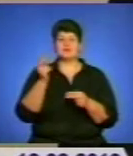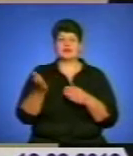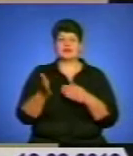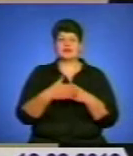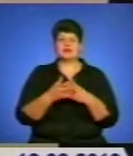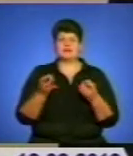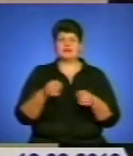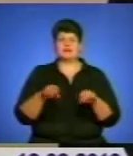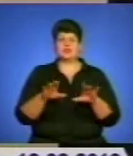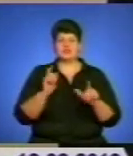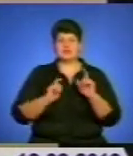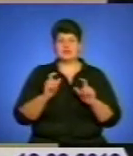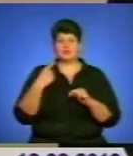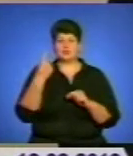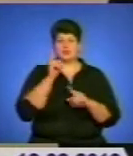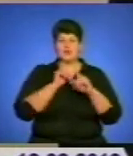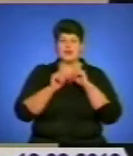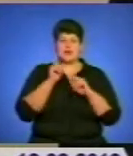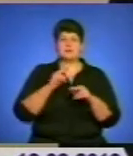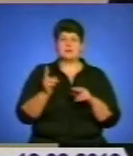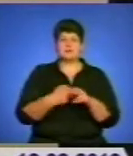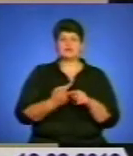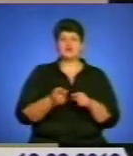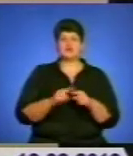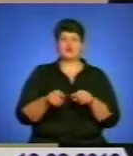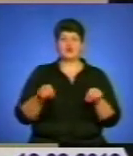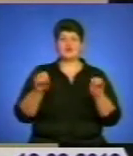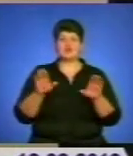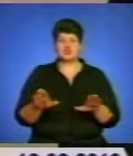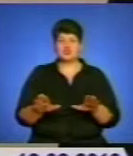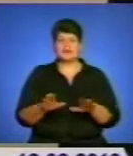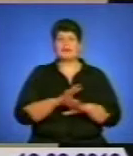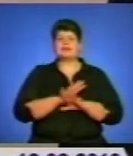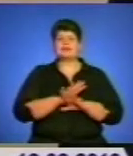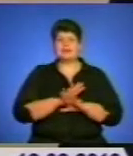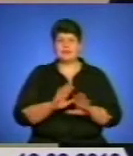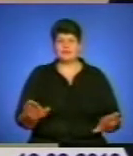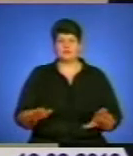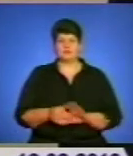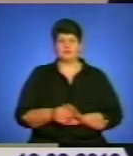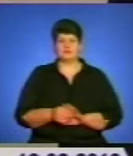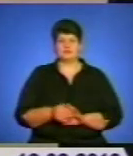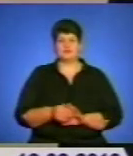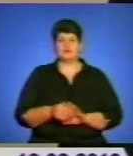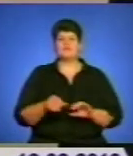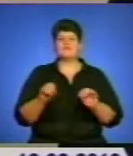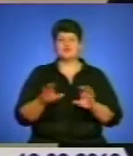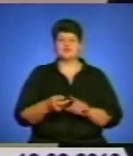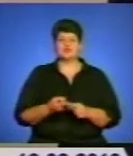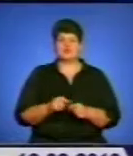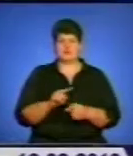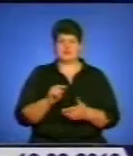рішення сесії обласної ради. Без такого рішення не буде вирішене це питання.